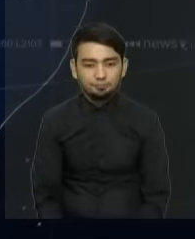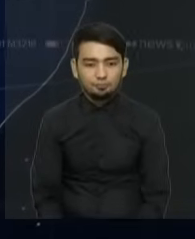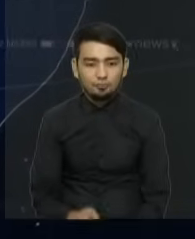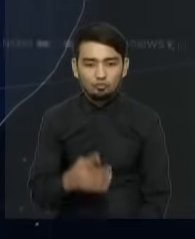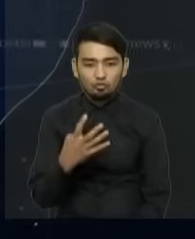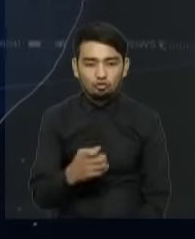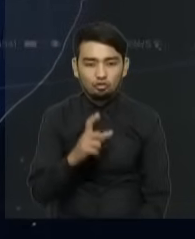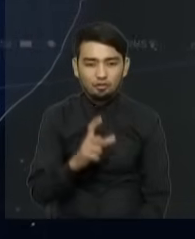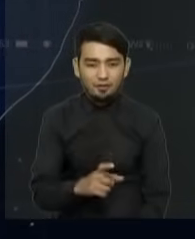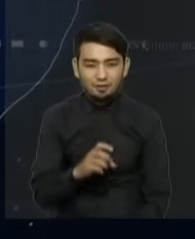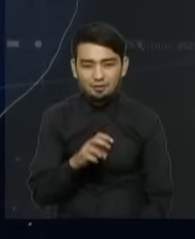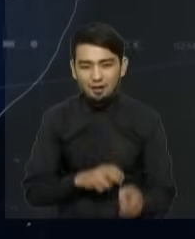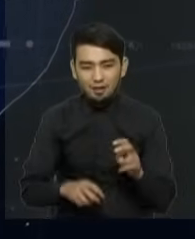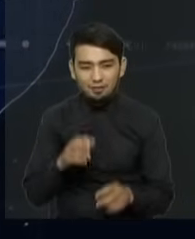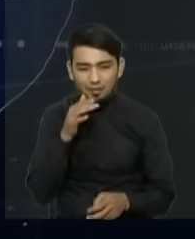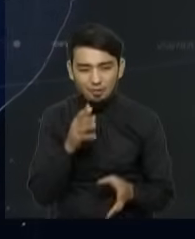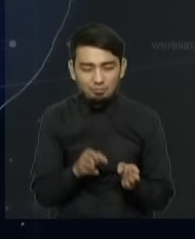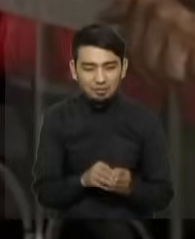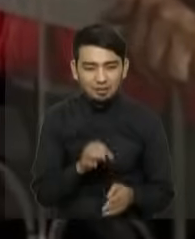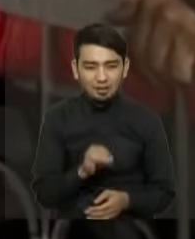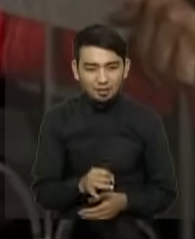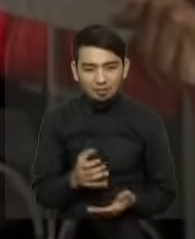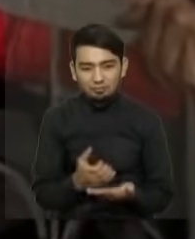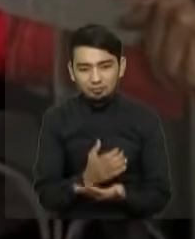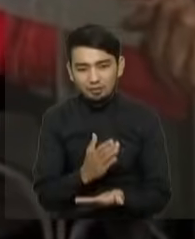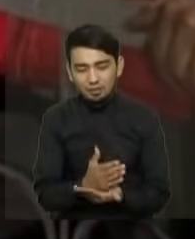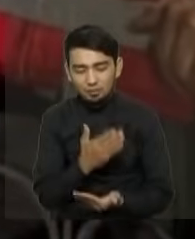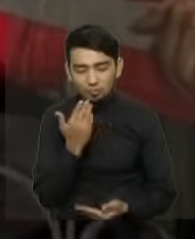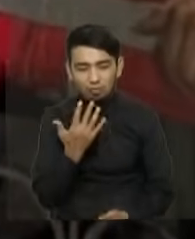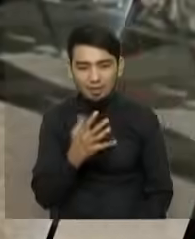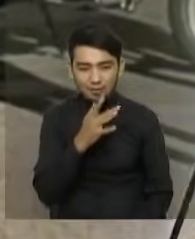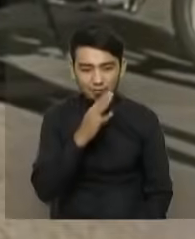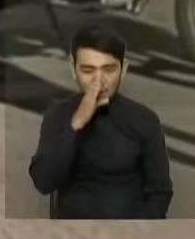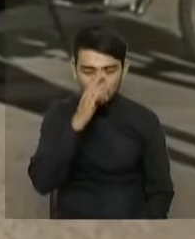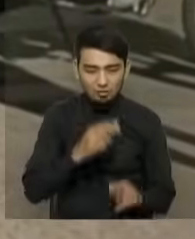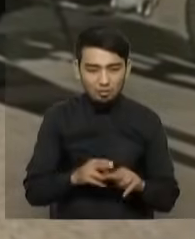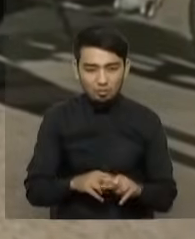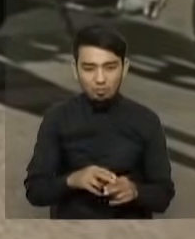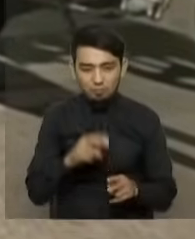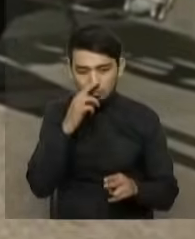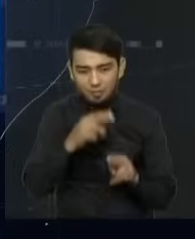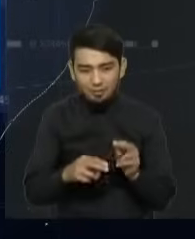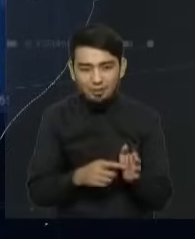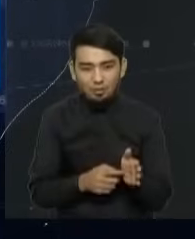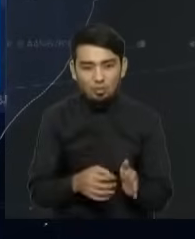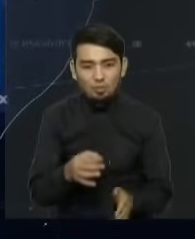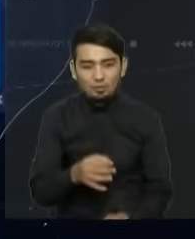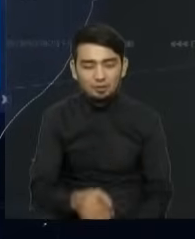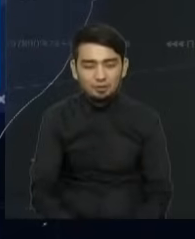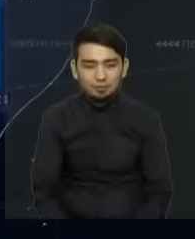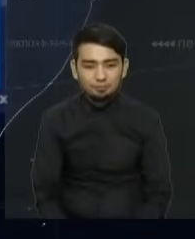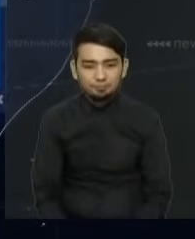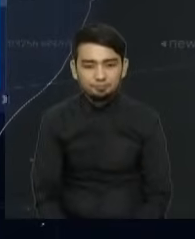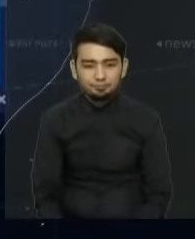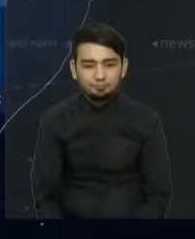400 человек искали собаками. Удалось ли найти 5-летнего мальчика, который потерялся в Карагандинской области? Начали включать у